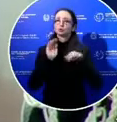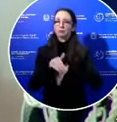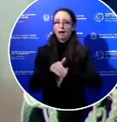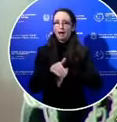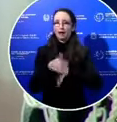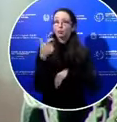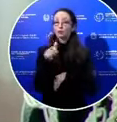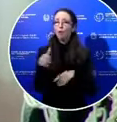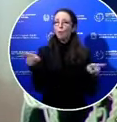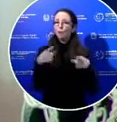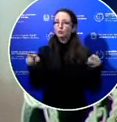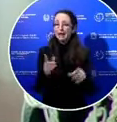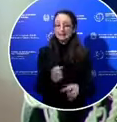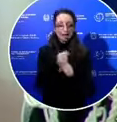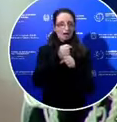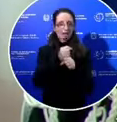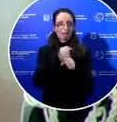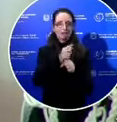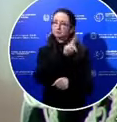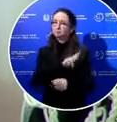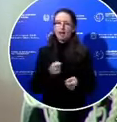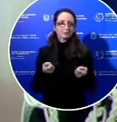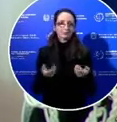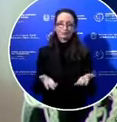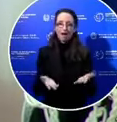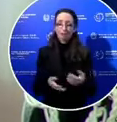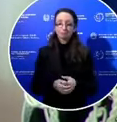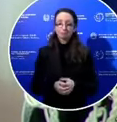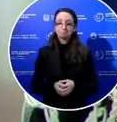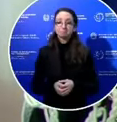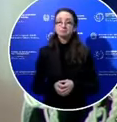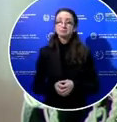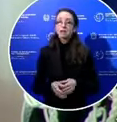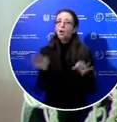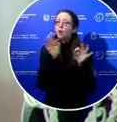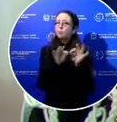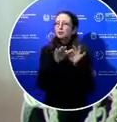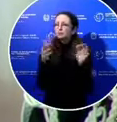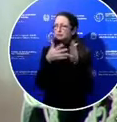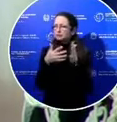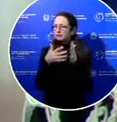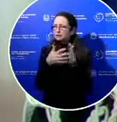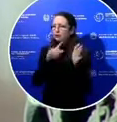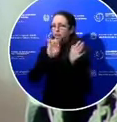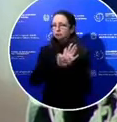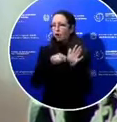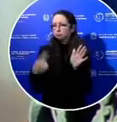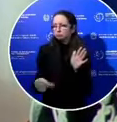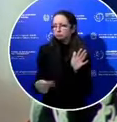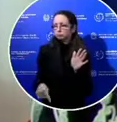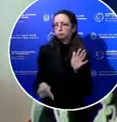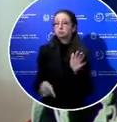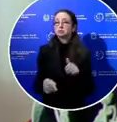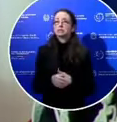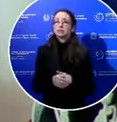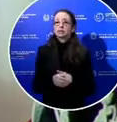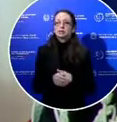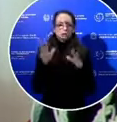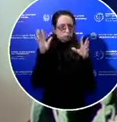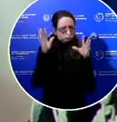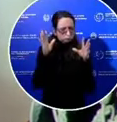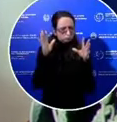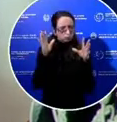salvi e ridia speranza. E a ben pensarci, non c'è un momento difficile della nostra storia, anche i più bui, i più